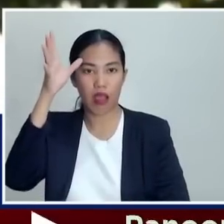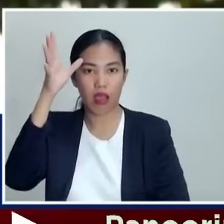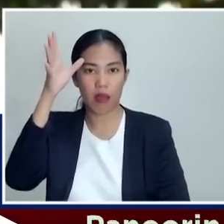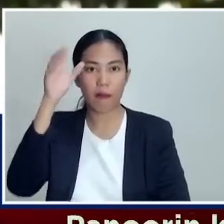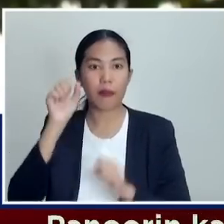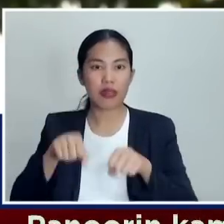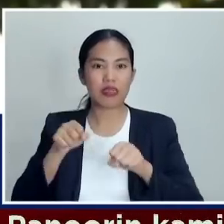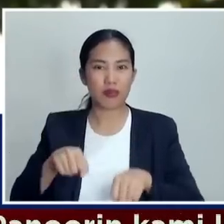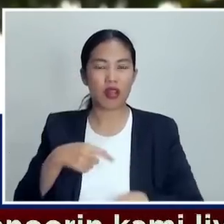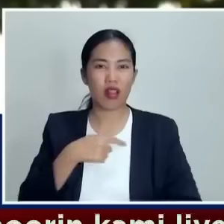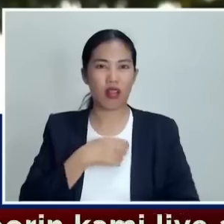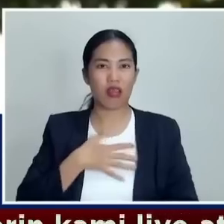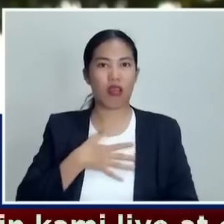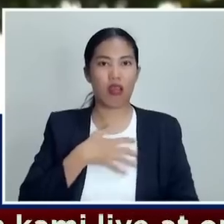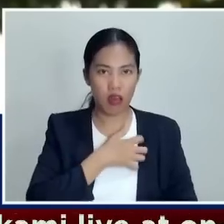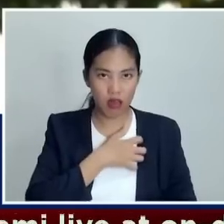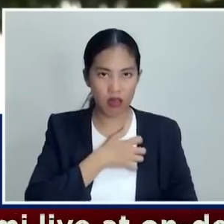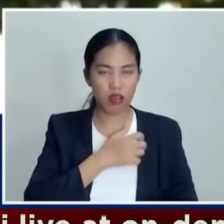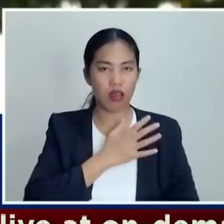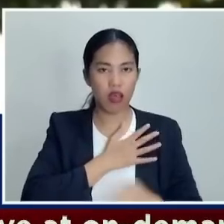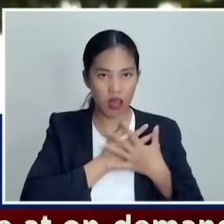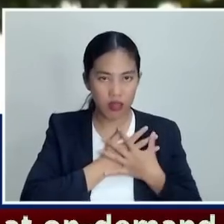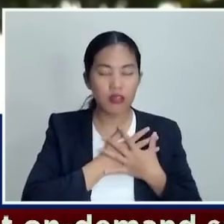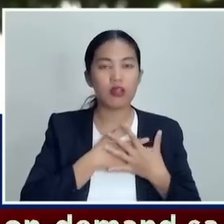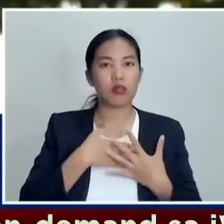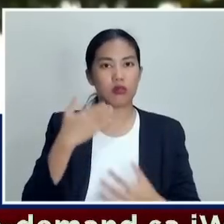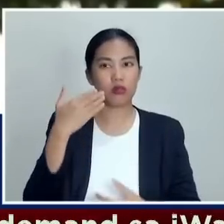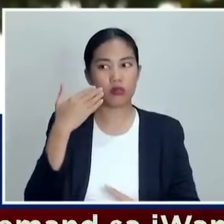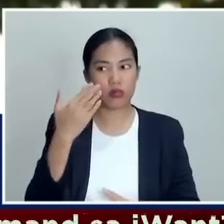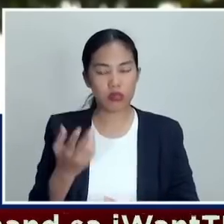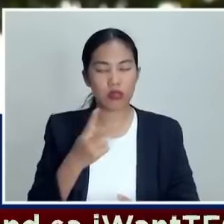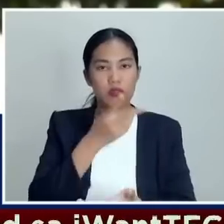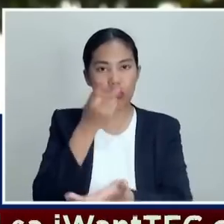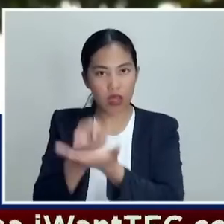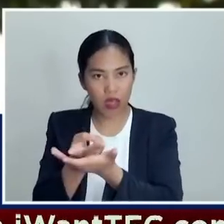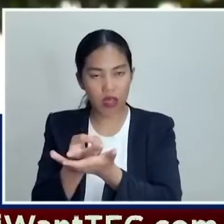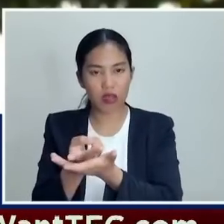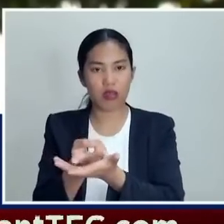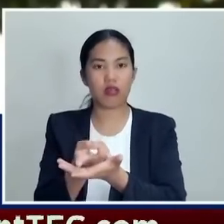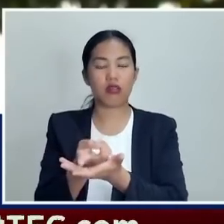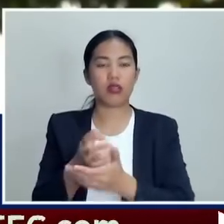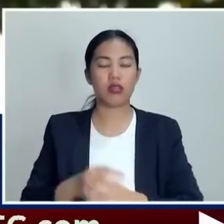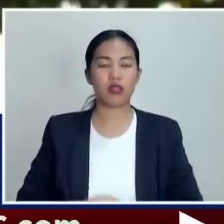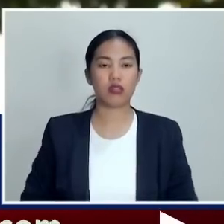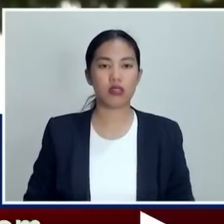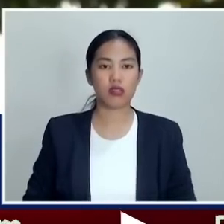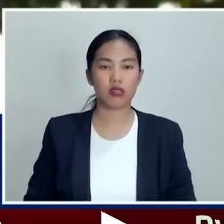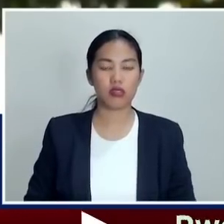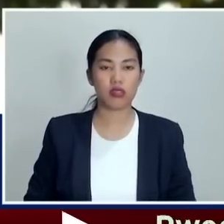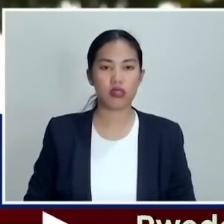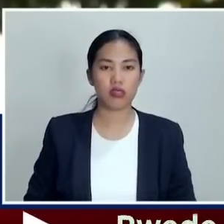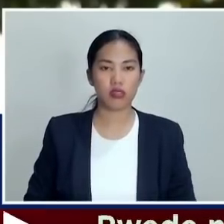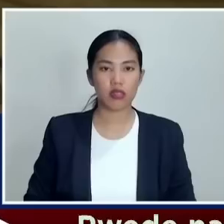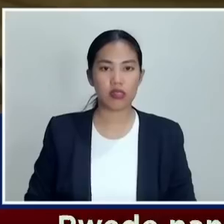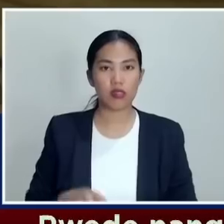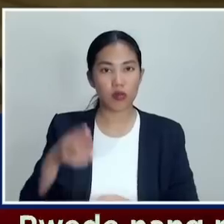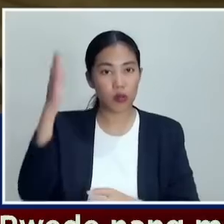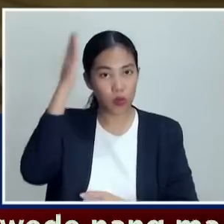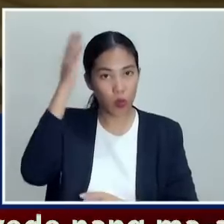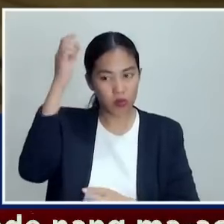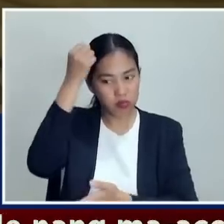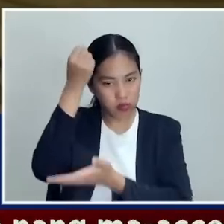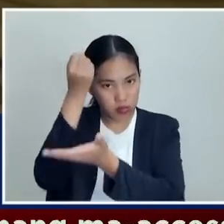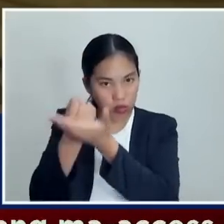sa puso at doon nga tuluyan, no, bumagsak ang ulo ng ating biktima na naging sanhi na kanyang pagkamatay.